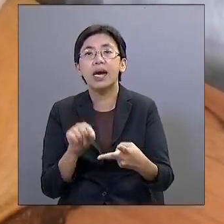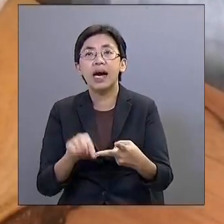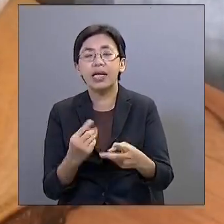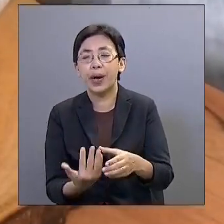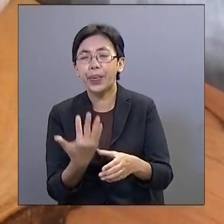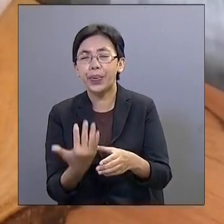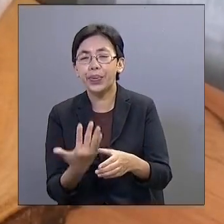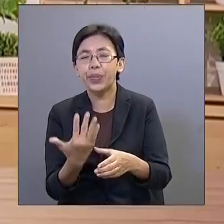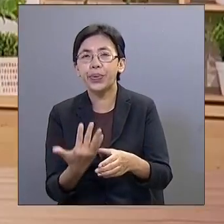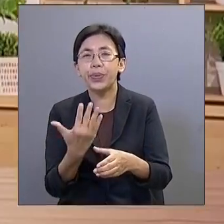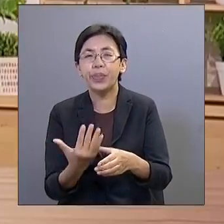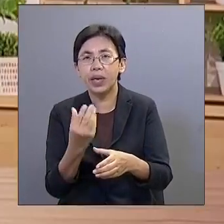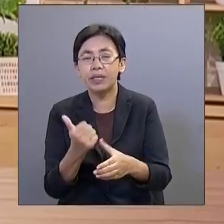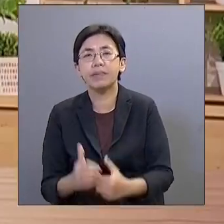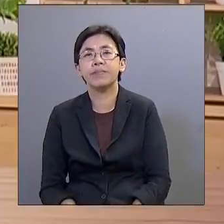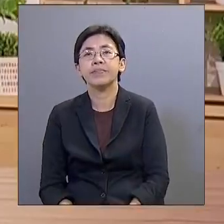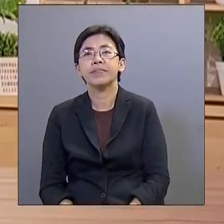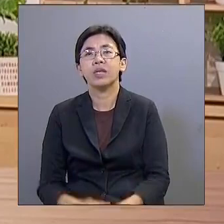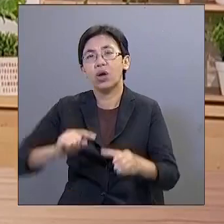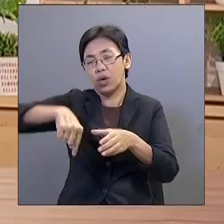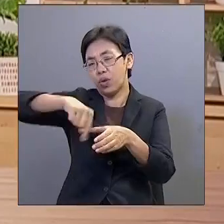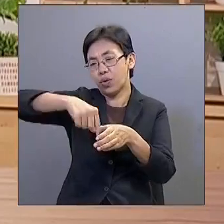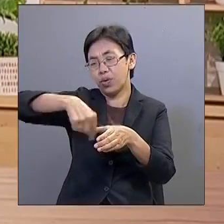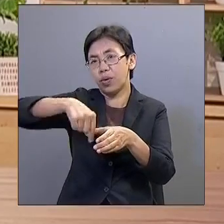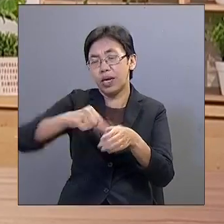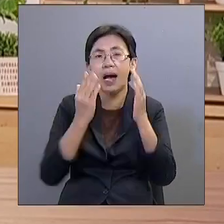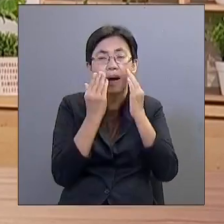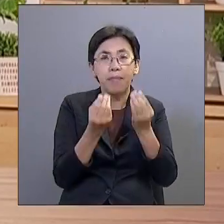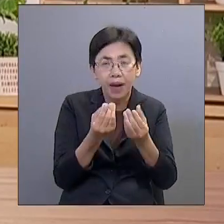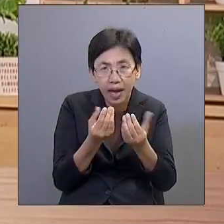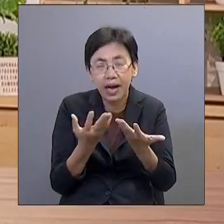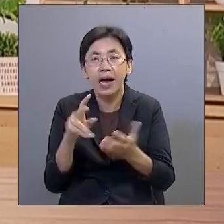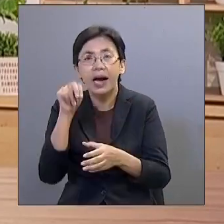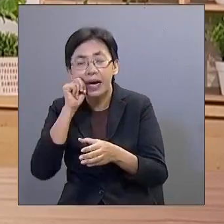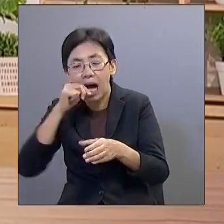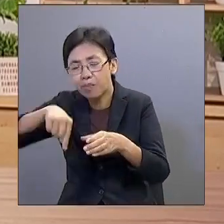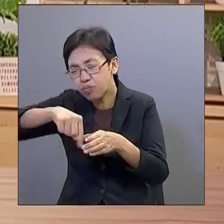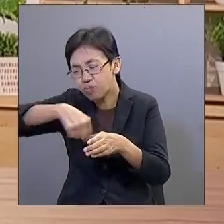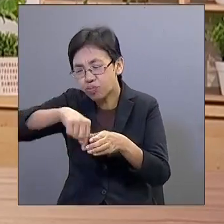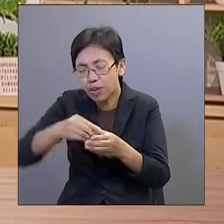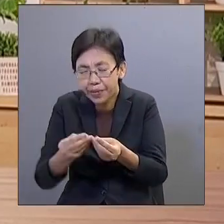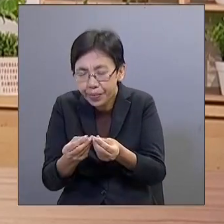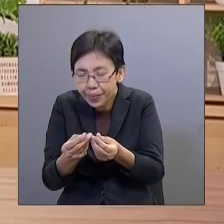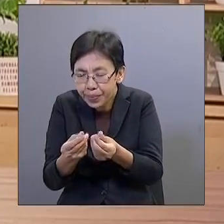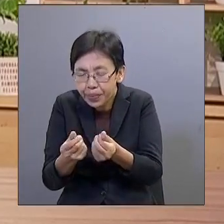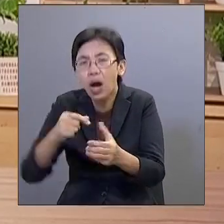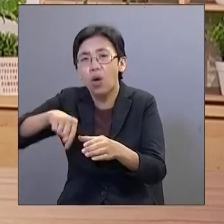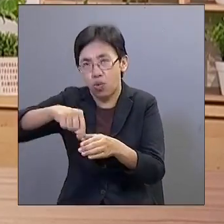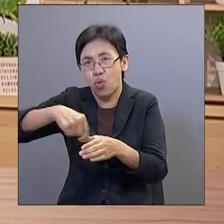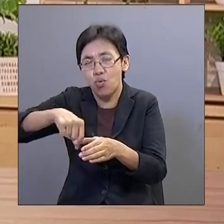ไวมากยิ่งขึ้นนะคะเดี๋ยวเราคนให้ตัวแป้งเนี่ยเข้ากันกับน้ำนิดนึงนะคะ